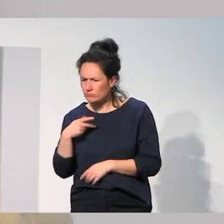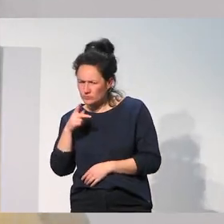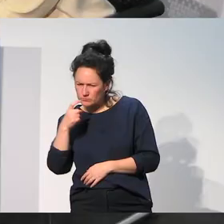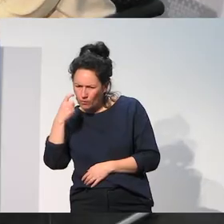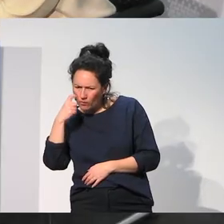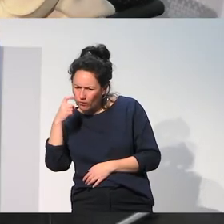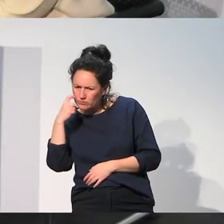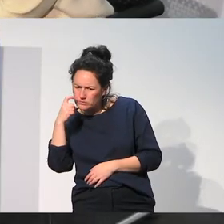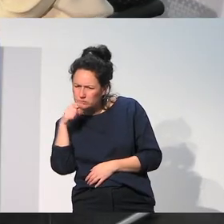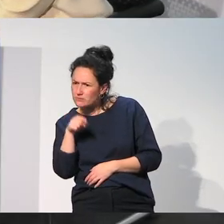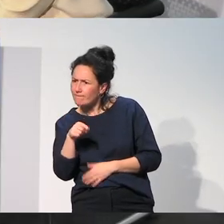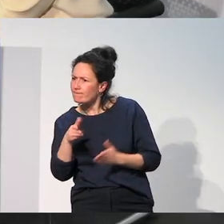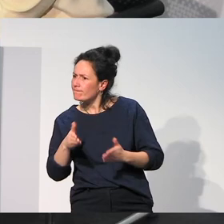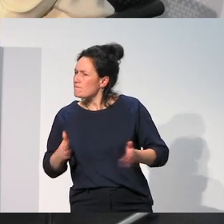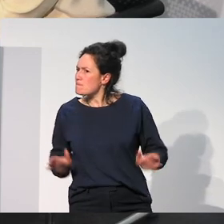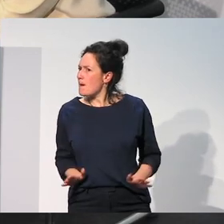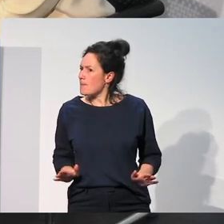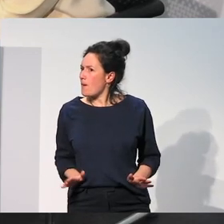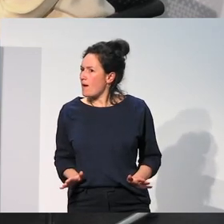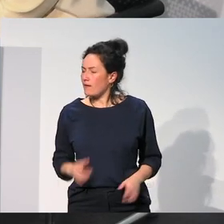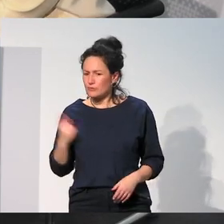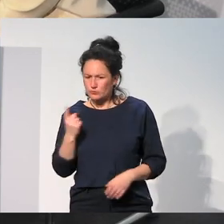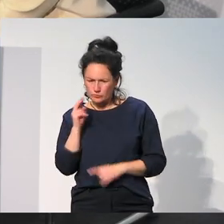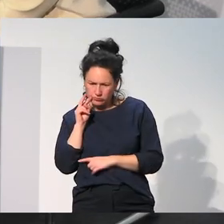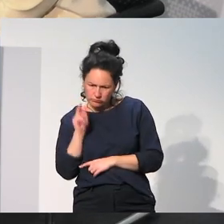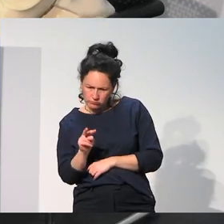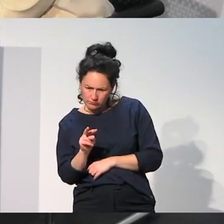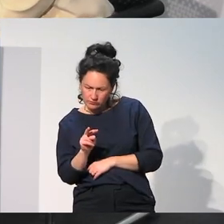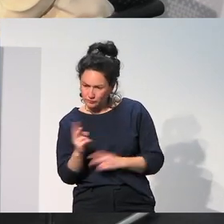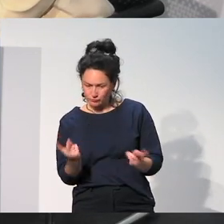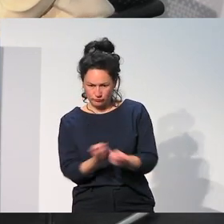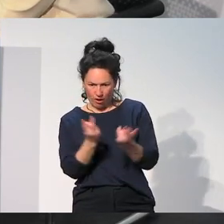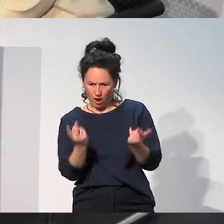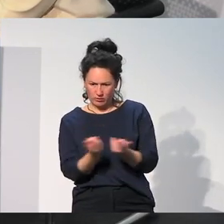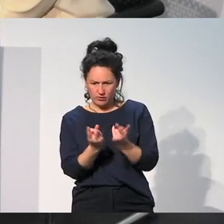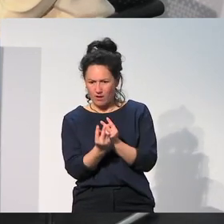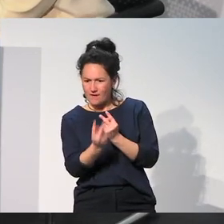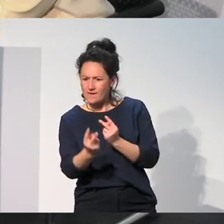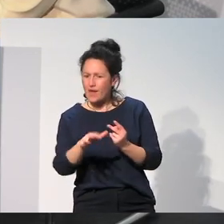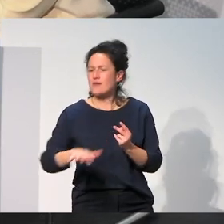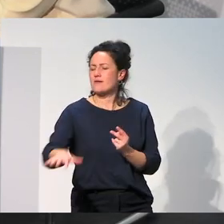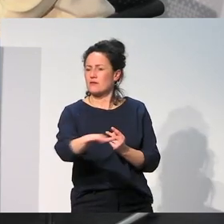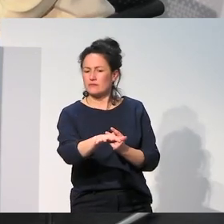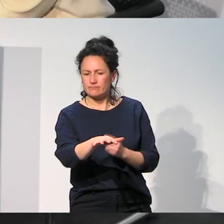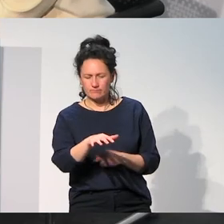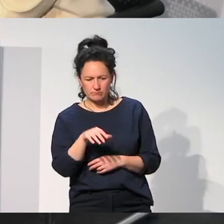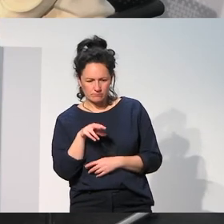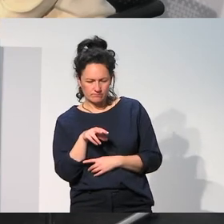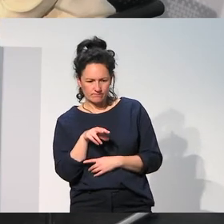ce pingouin. Chaque fois que Auguste observait Prosp dans le jardin devant son bassin, il voyait désormais son